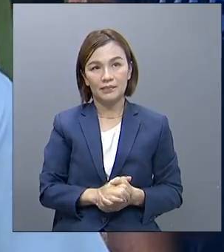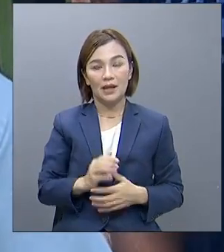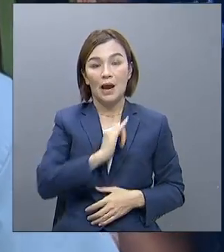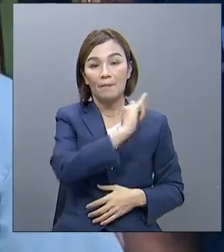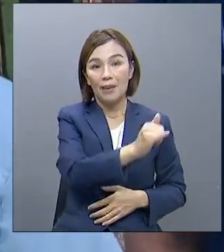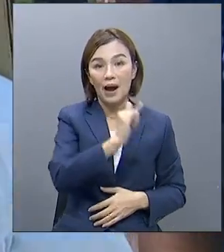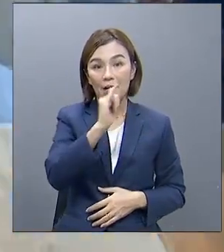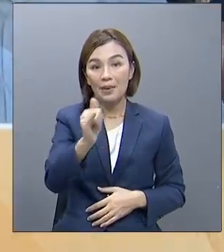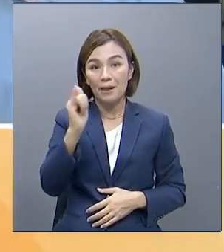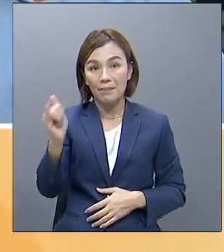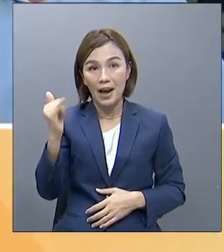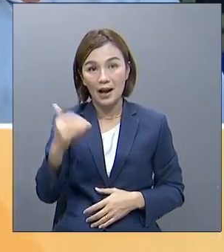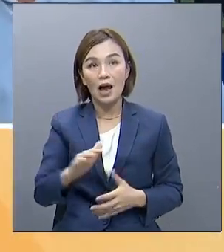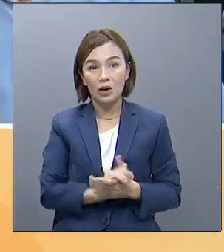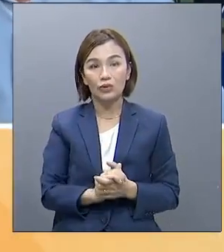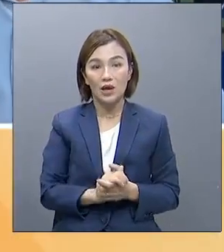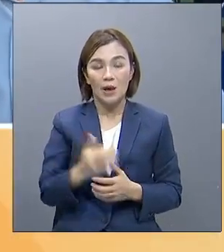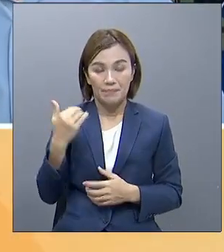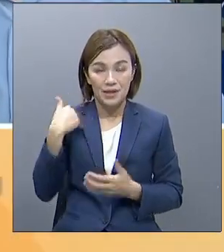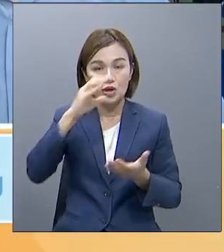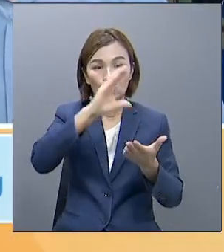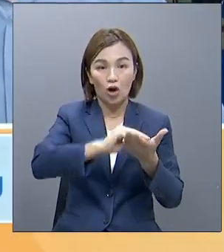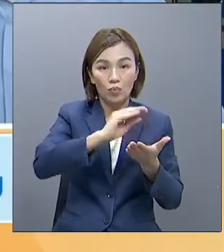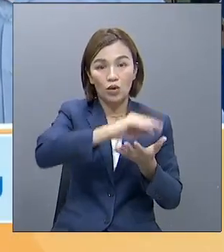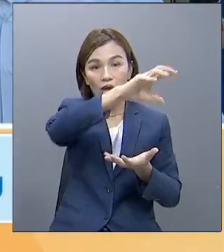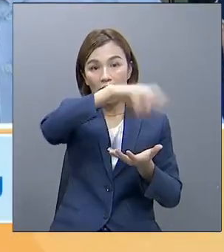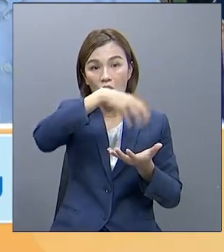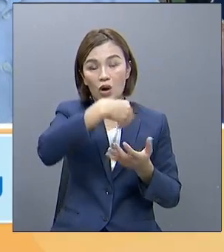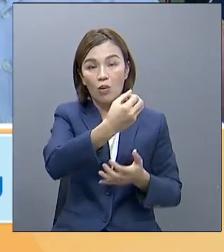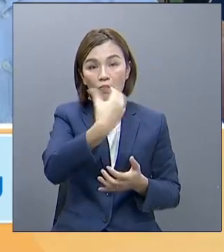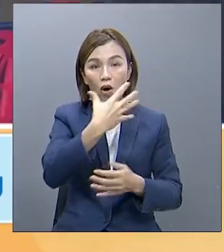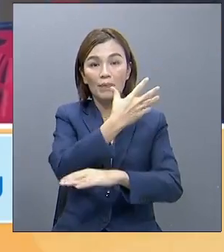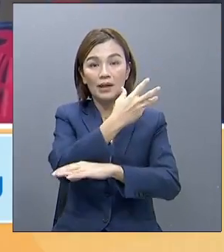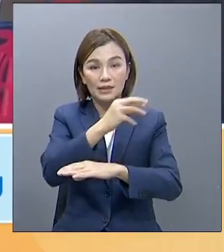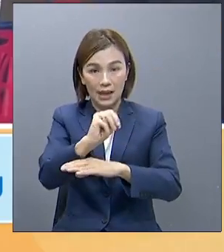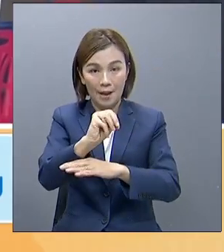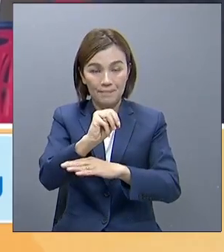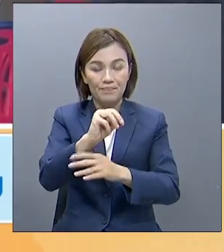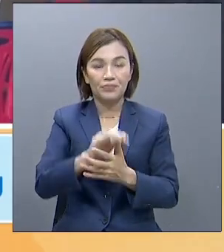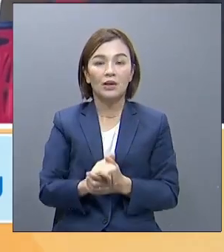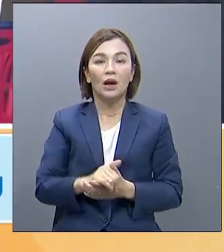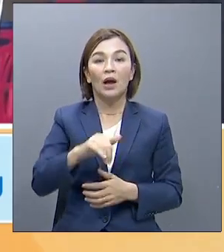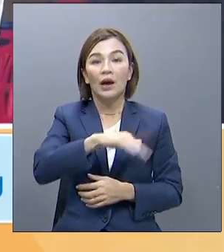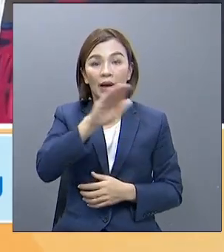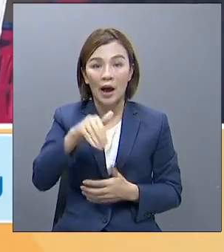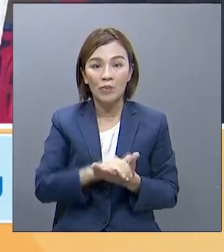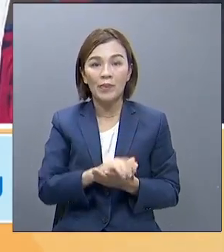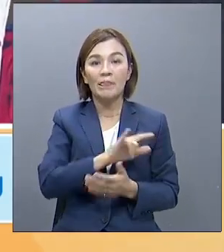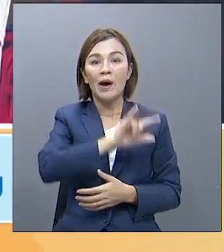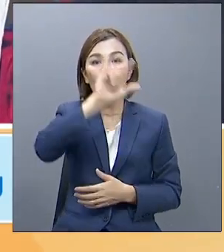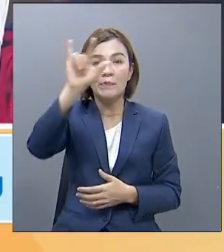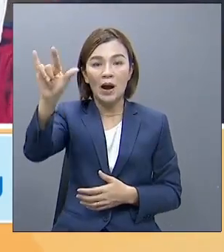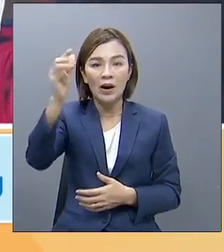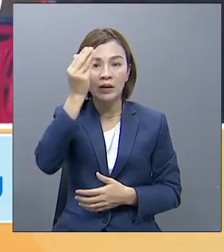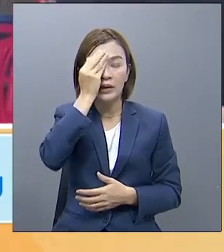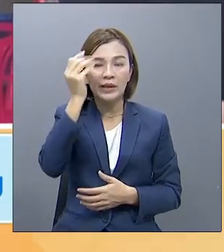ทีมงานลงพื้นที่ไปแล้วก็ได้รับการรายงานนะคะว่าในจังหวัดมหาสารคามมีการส่งแรงงานไปทำงานที่อิสรา